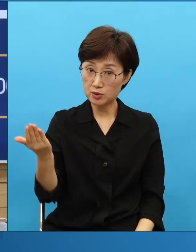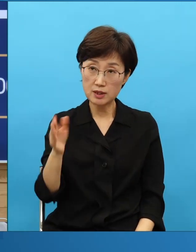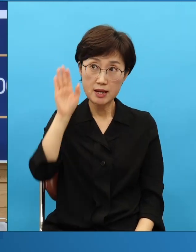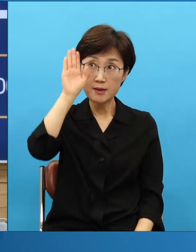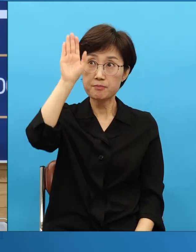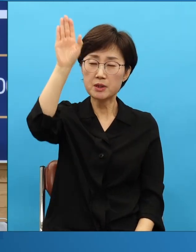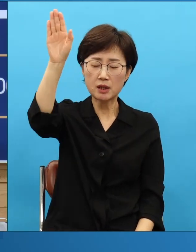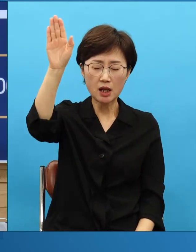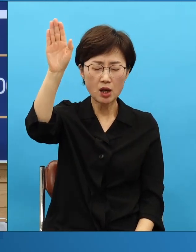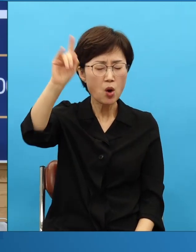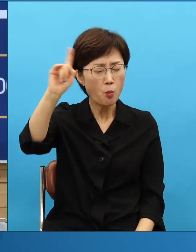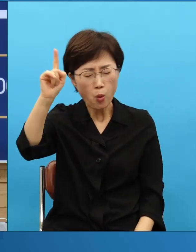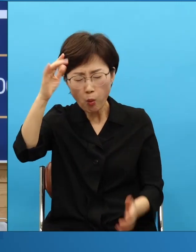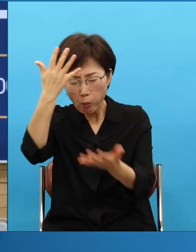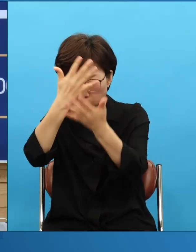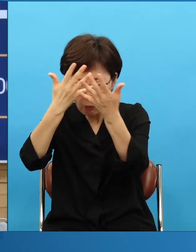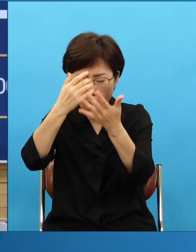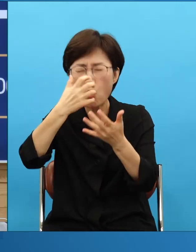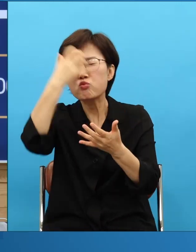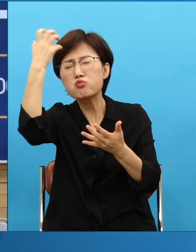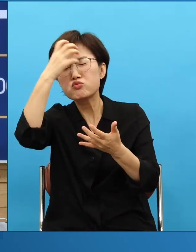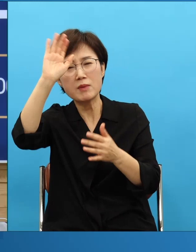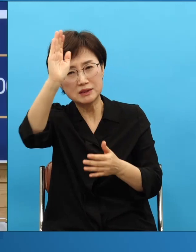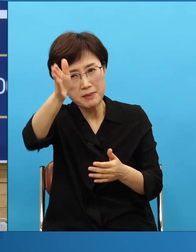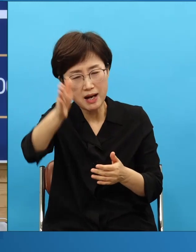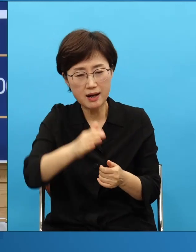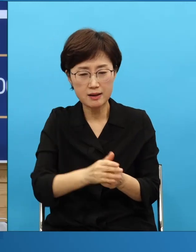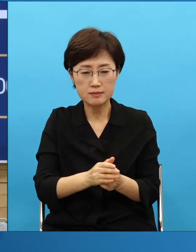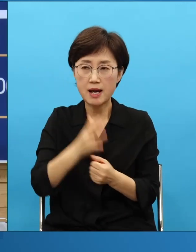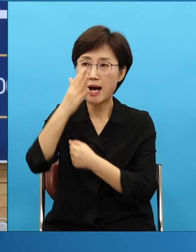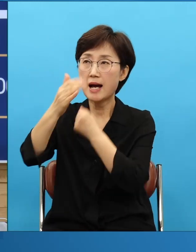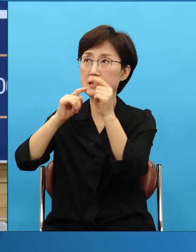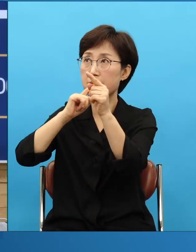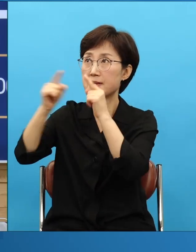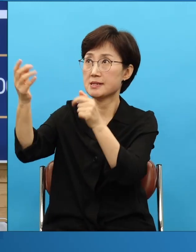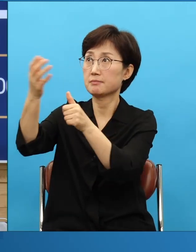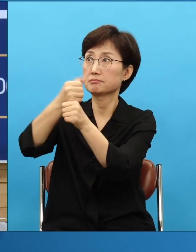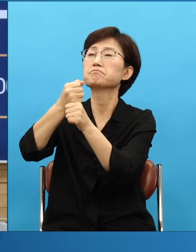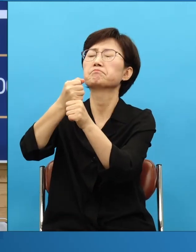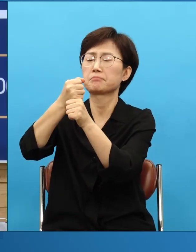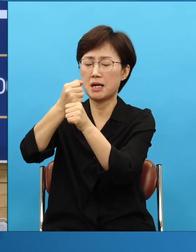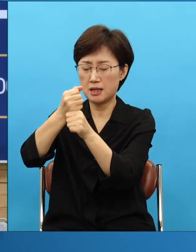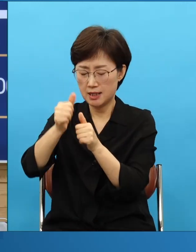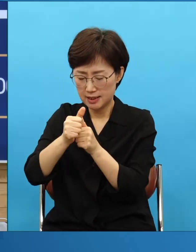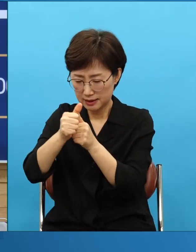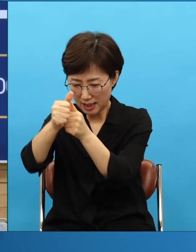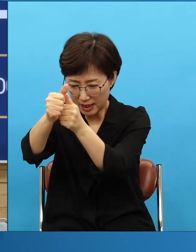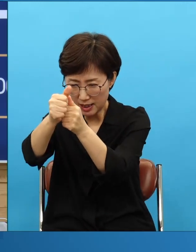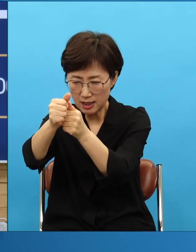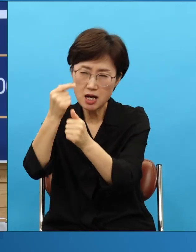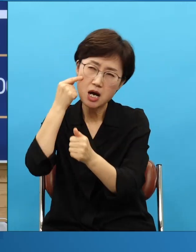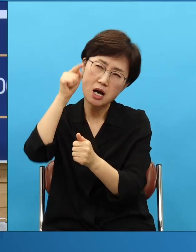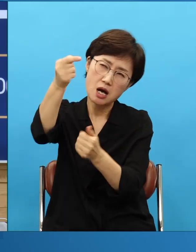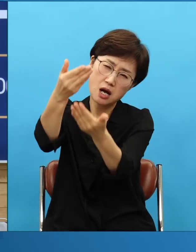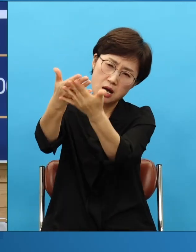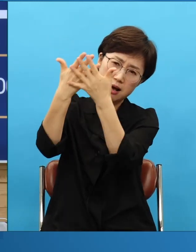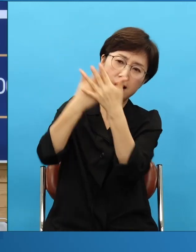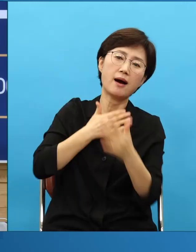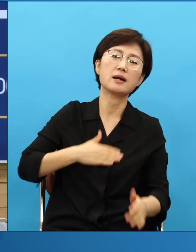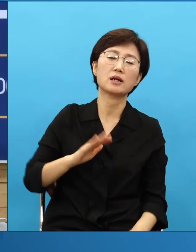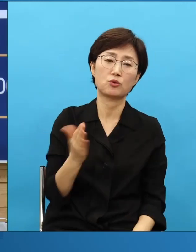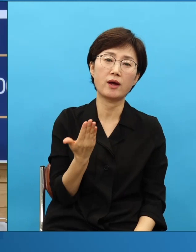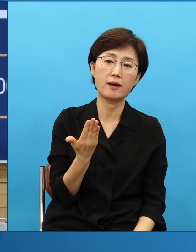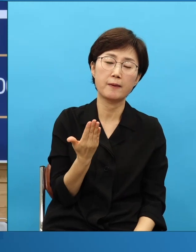없고요. 하나님의 말씀이 성취되면 반드시 미래가 되어져요. You don't even have to 똑똑한 dream 거예요. about your future, because when God's word is fulfilled, absolutely this will be